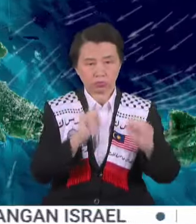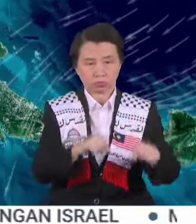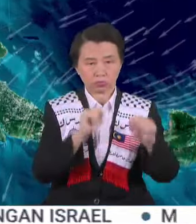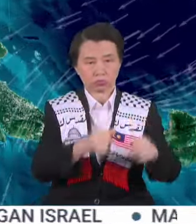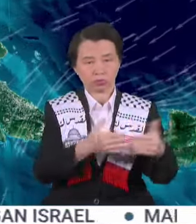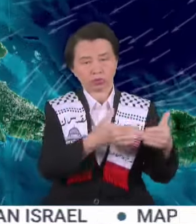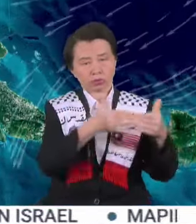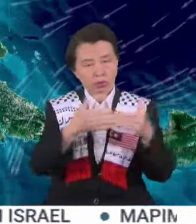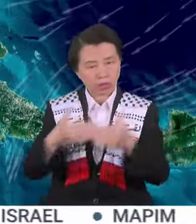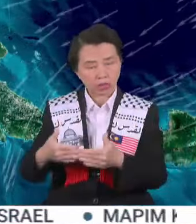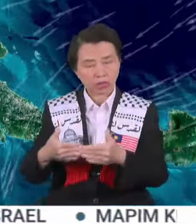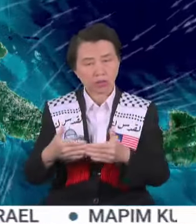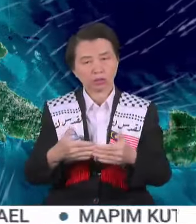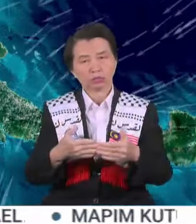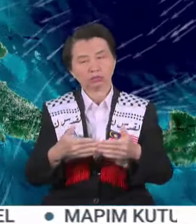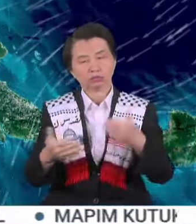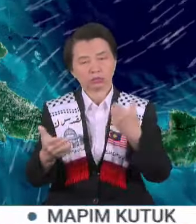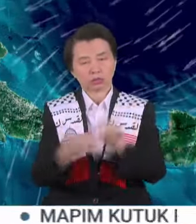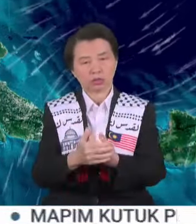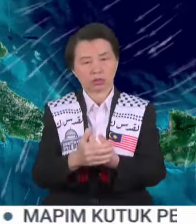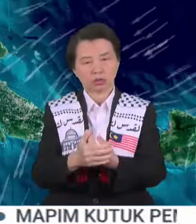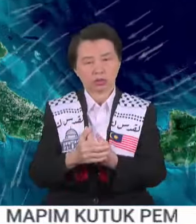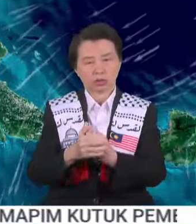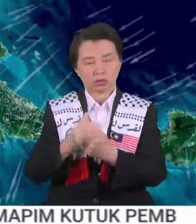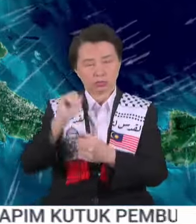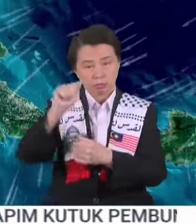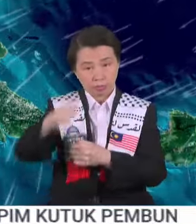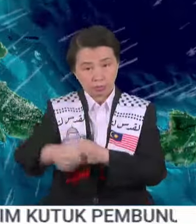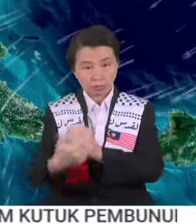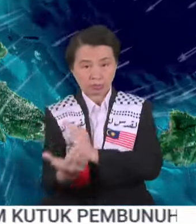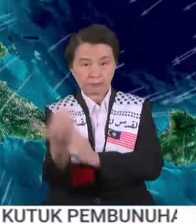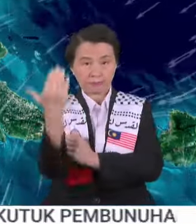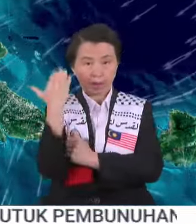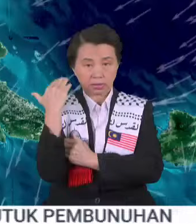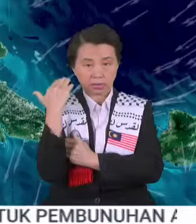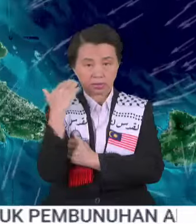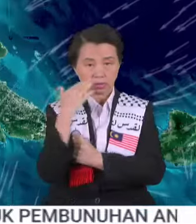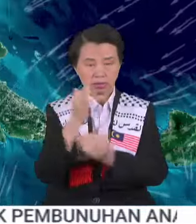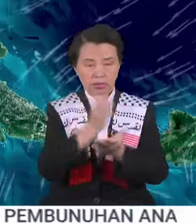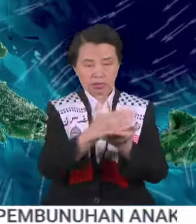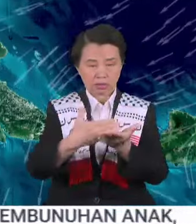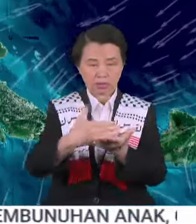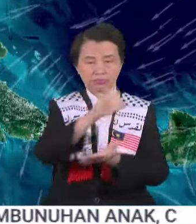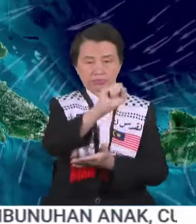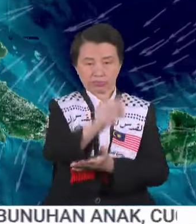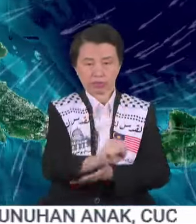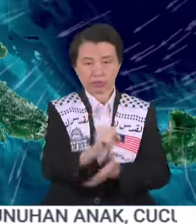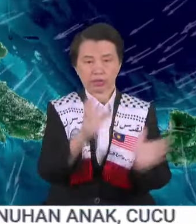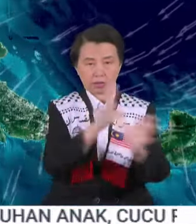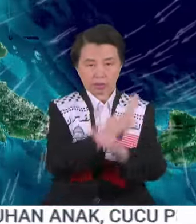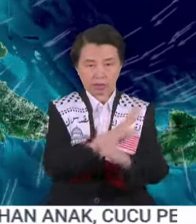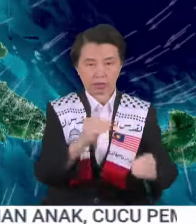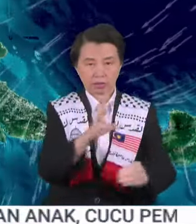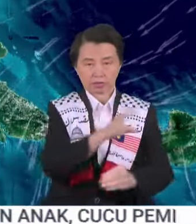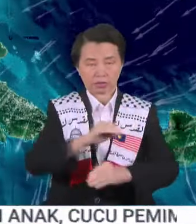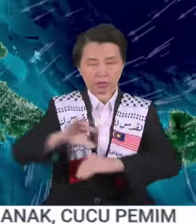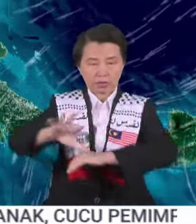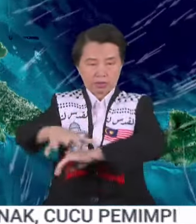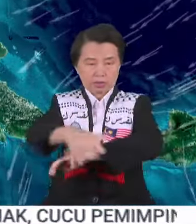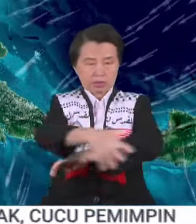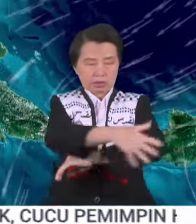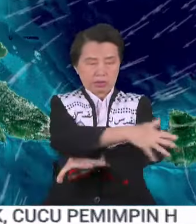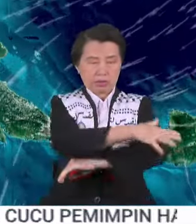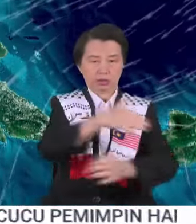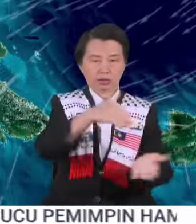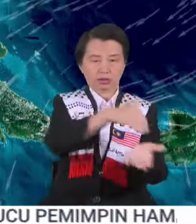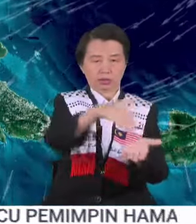boleh berlanjutan sekurang-kurangnya sehingga ke awal pagi nanti, terutamanya di sekitar bahagian selatan Sarawak dan juga di perairan